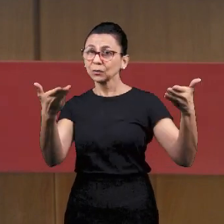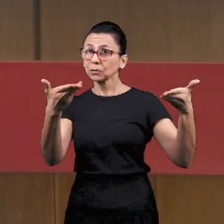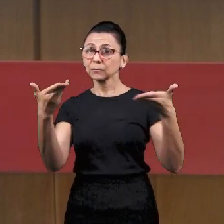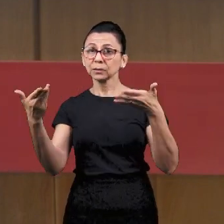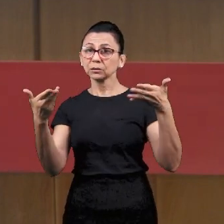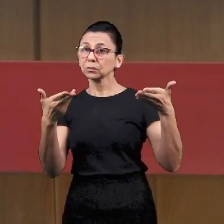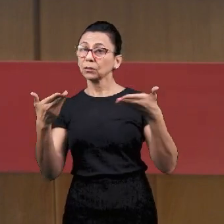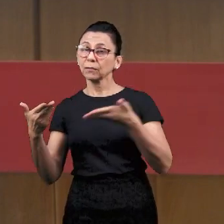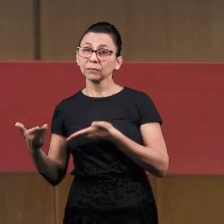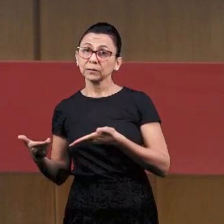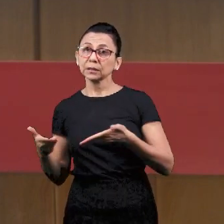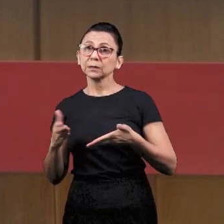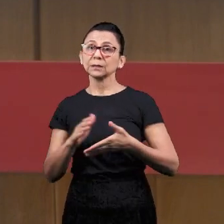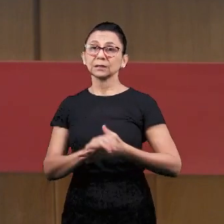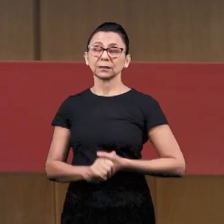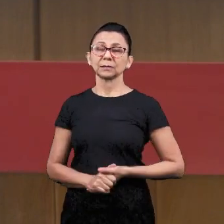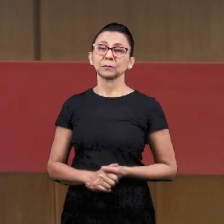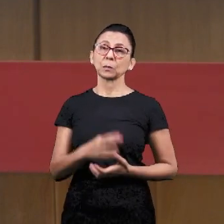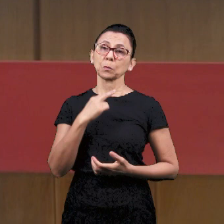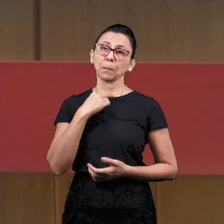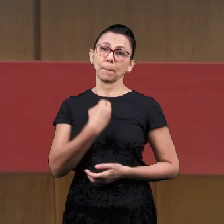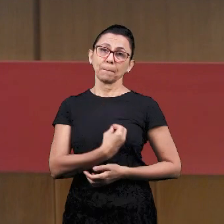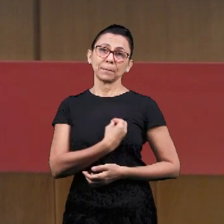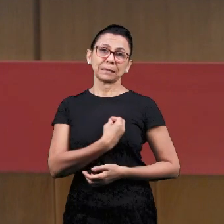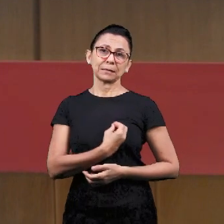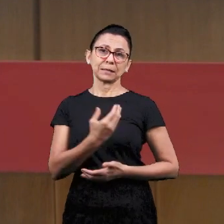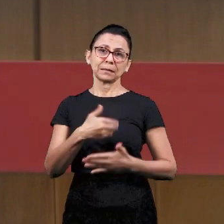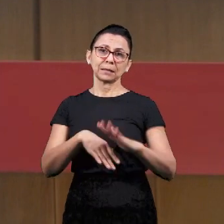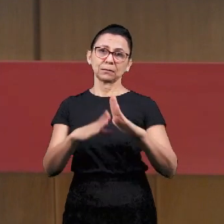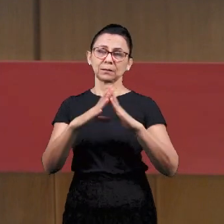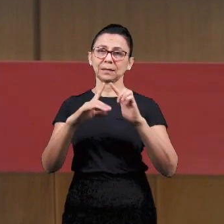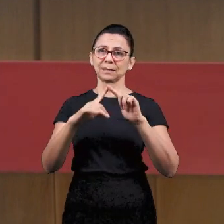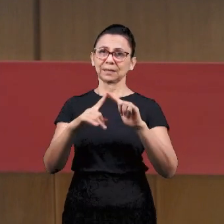participer, ceux qui ne seront pas en présentiel